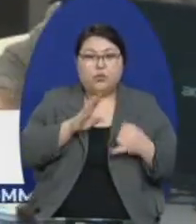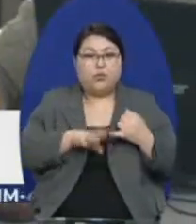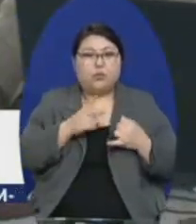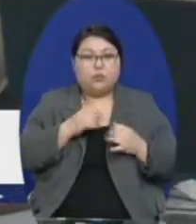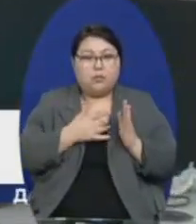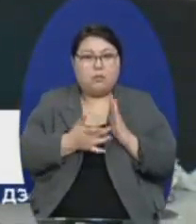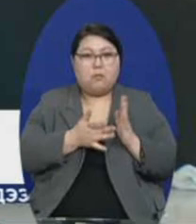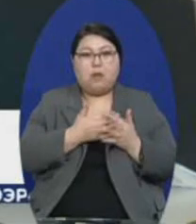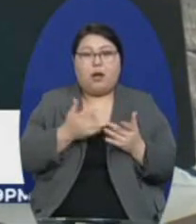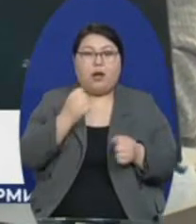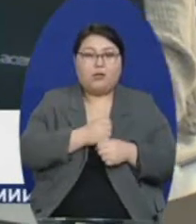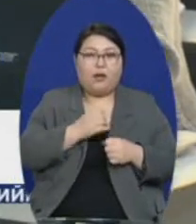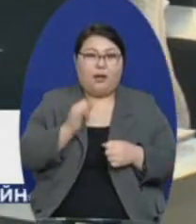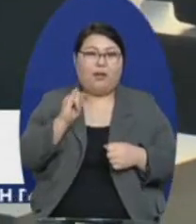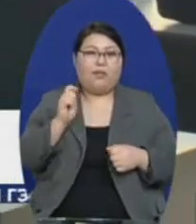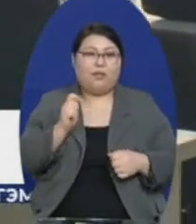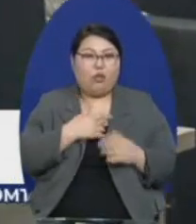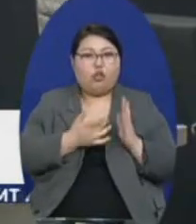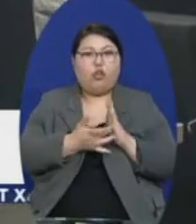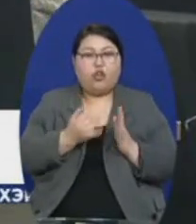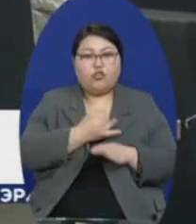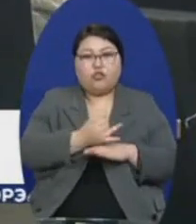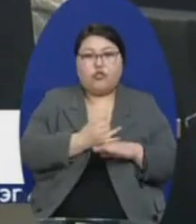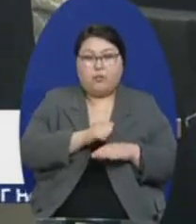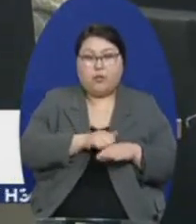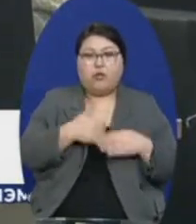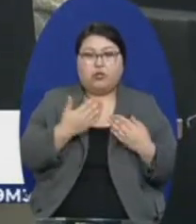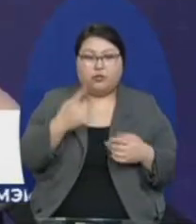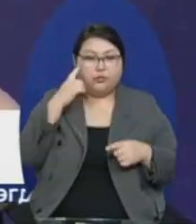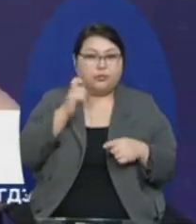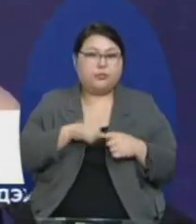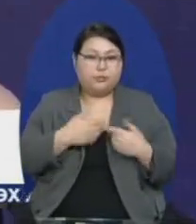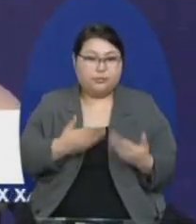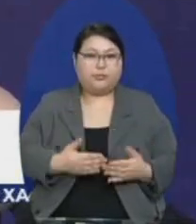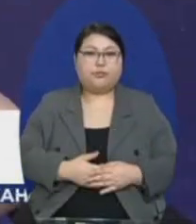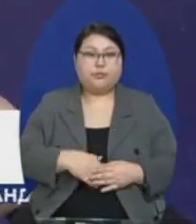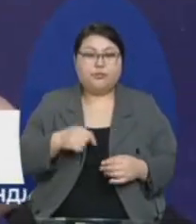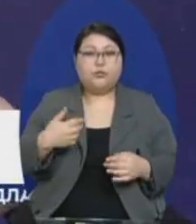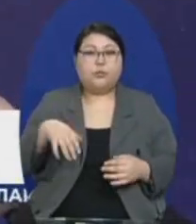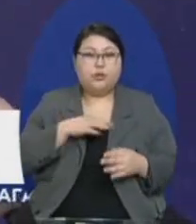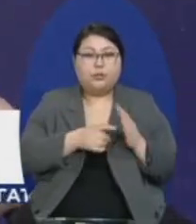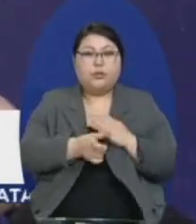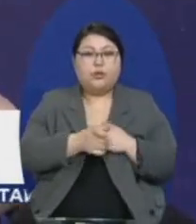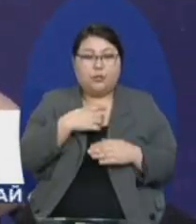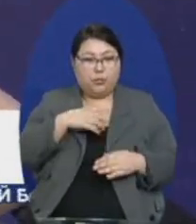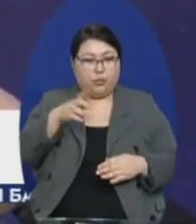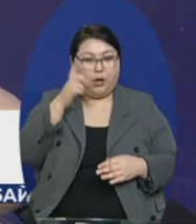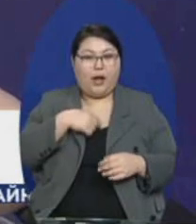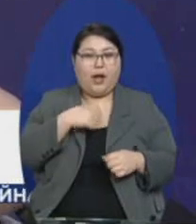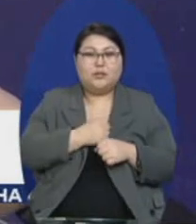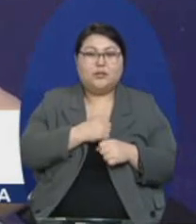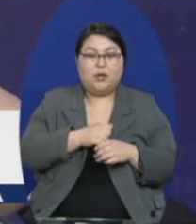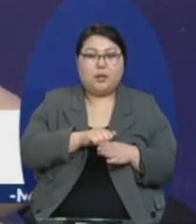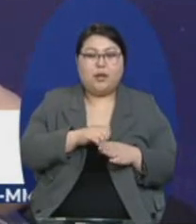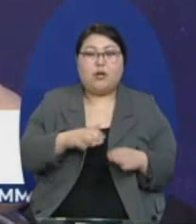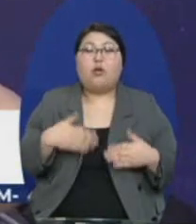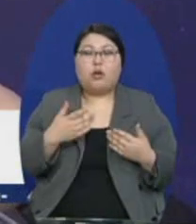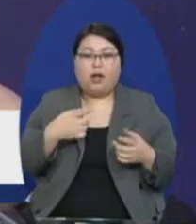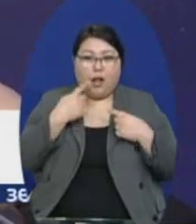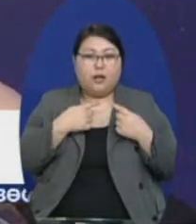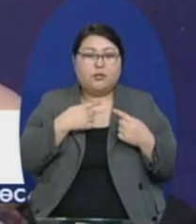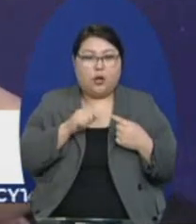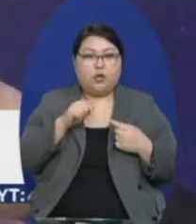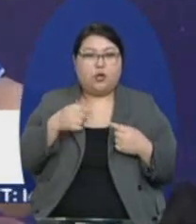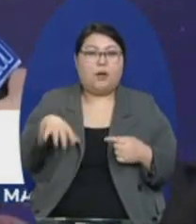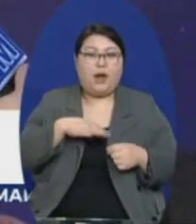төхөөрөмжтөөр ажиллах IT технологийн инженерүүдийг бэлтгэх зорилт тавьжээ. Одоо бид нар ерөөсөө мэрэгжлийн боловсролоор ажилчин бэлдэж гэнэ гэдэг ярим яриад байгаа. Одоо